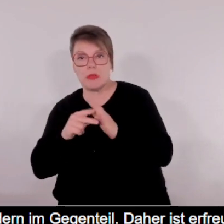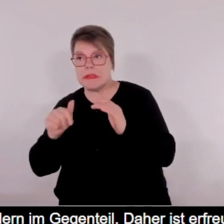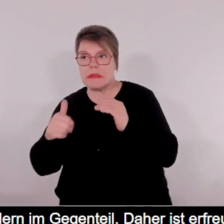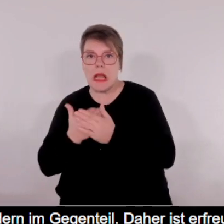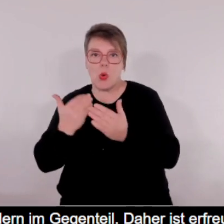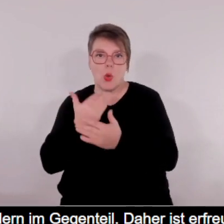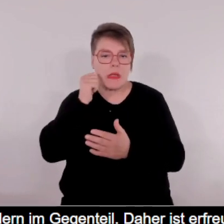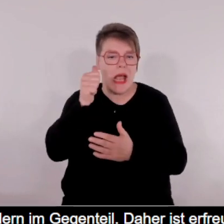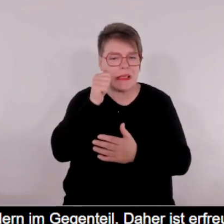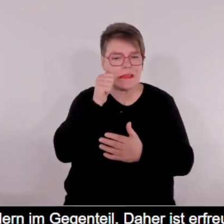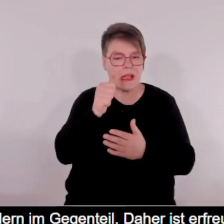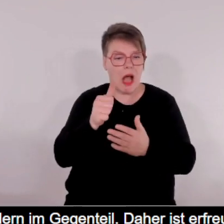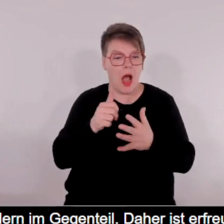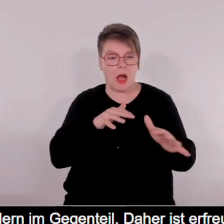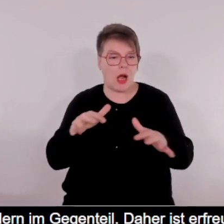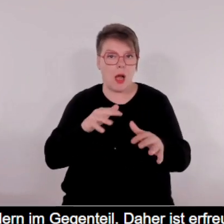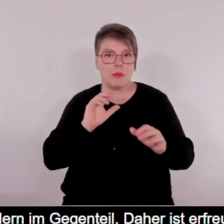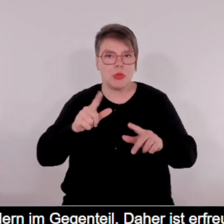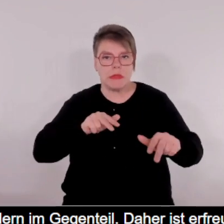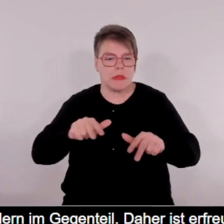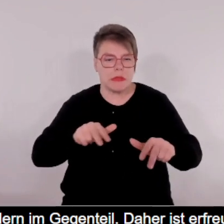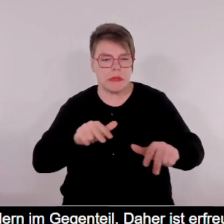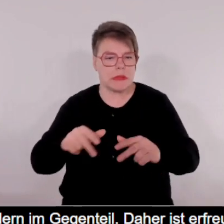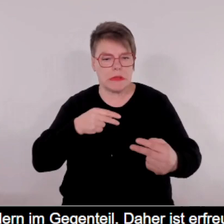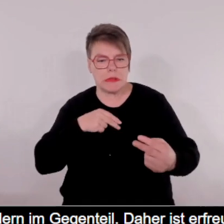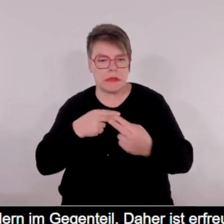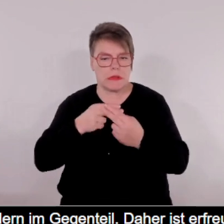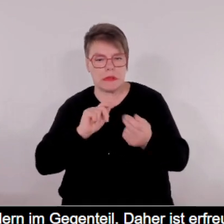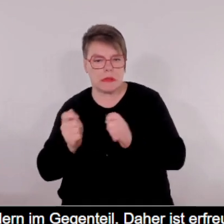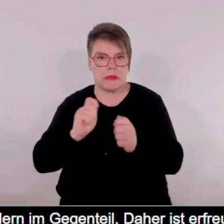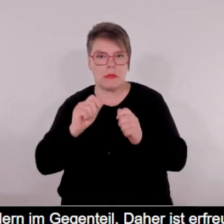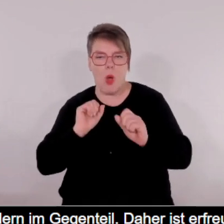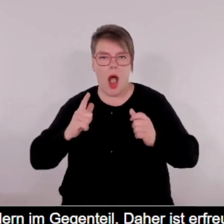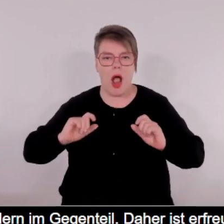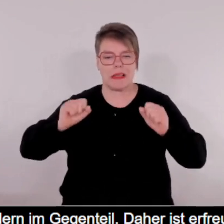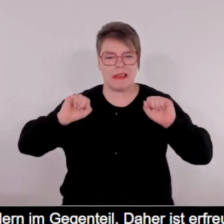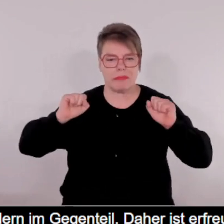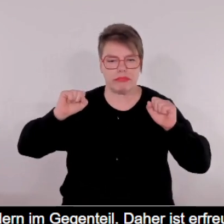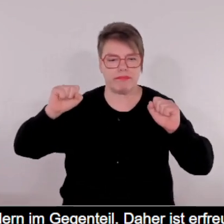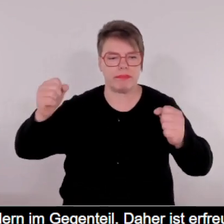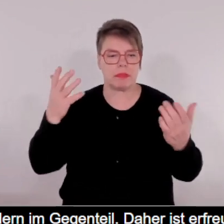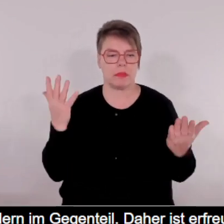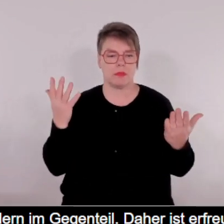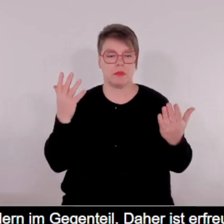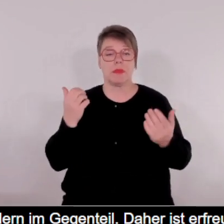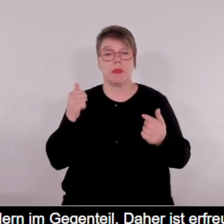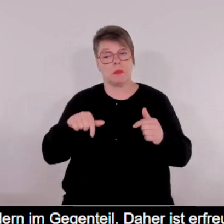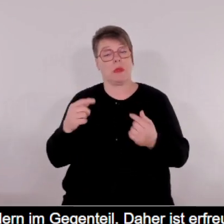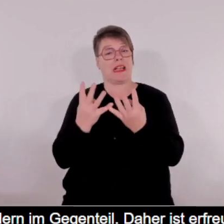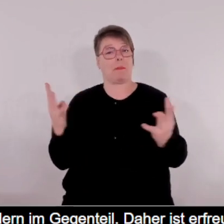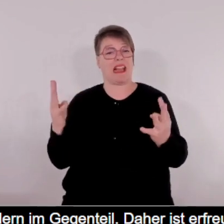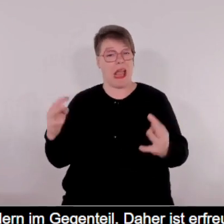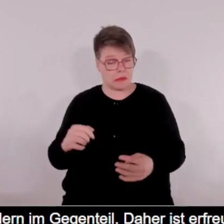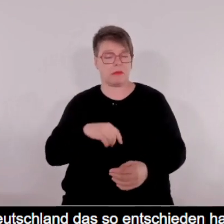Ministerratssitzung. Wir haben 32 Bundesratsinitiativen auf den Weg gebracht, 502 Vorlagen der verschiedenen